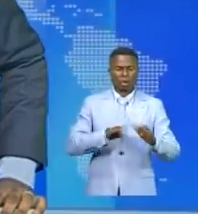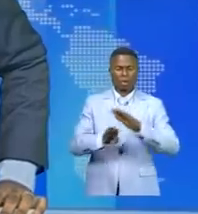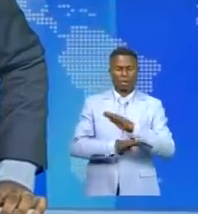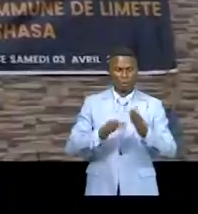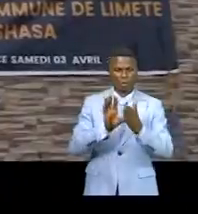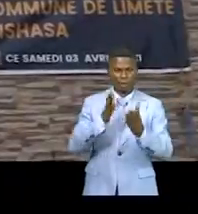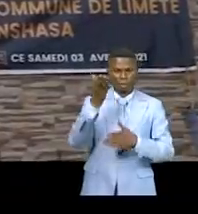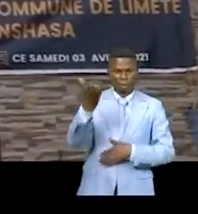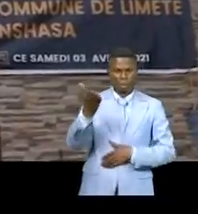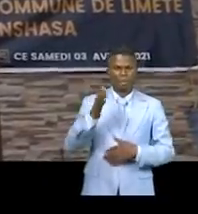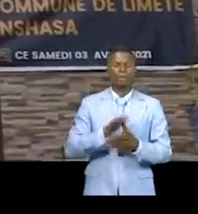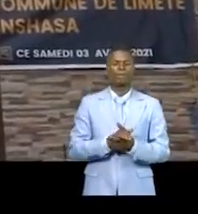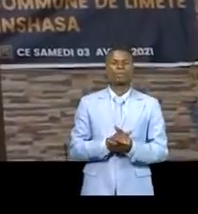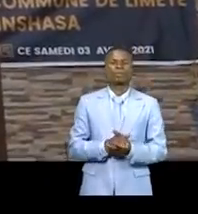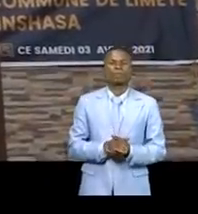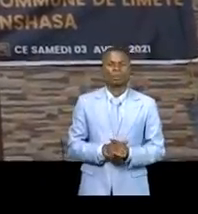Suivez.